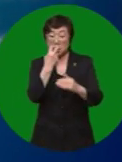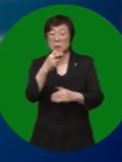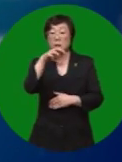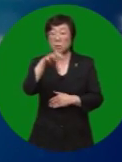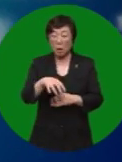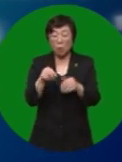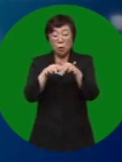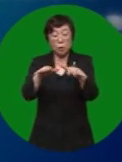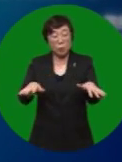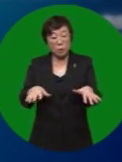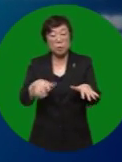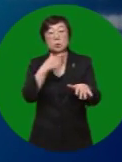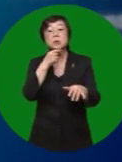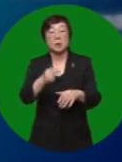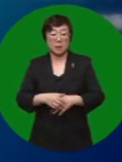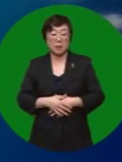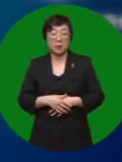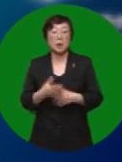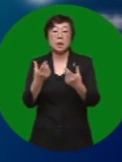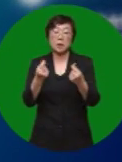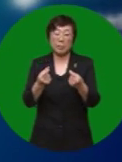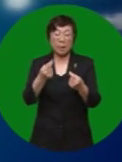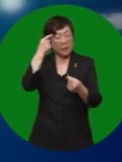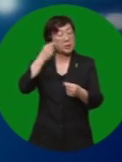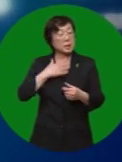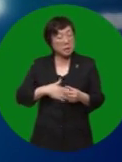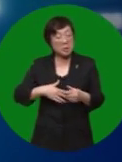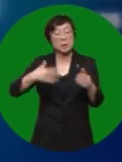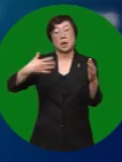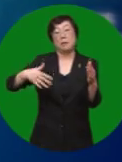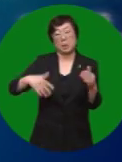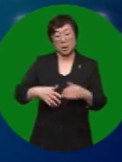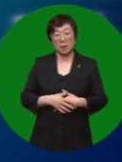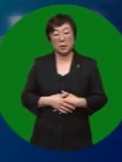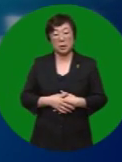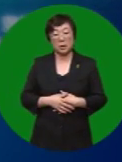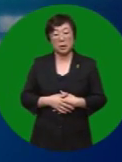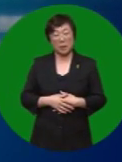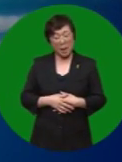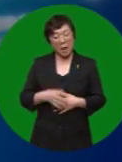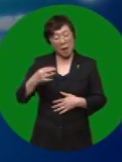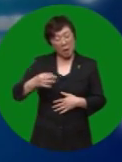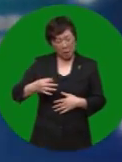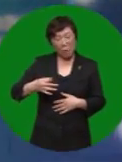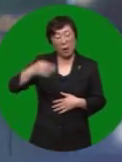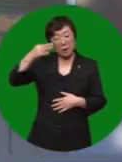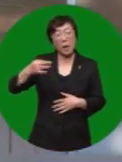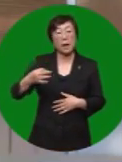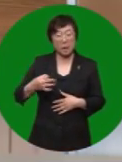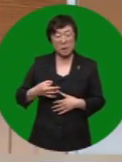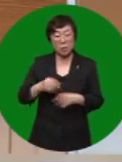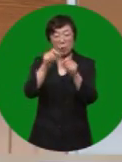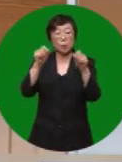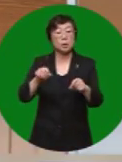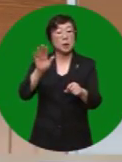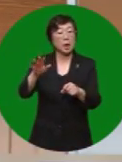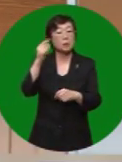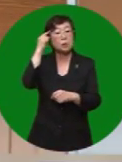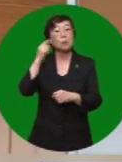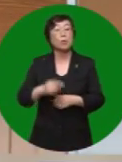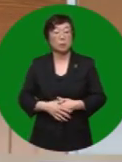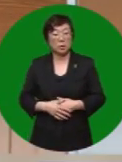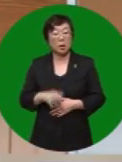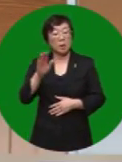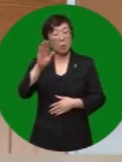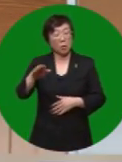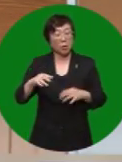を普及させていきたいのですが、やはり認知されていないとか、やはりまだコストが高いとか、そういう問題があるとは思いますので